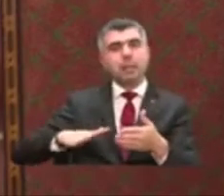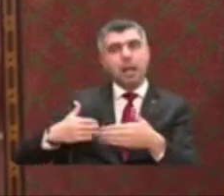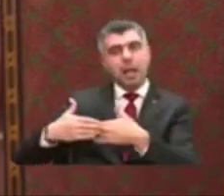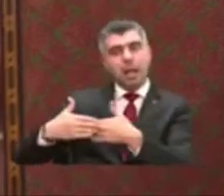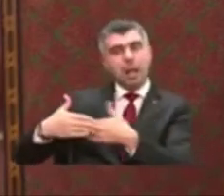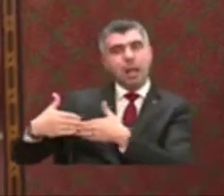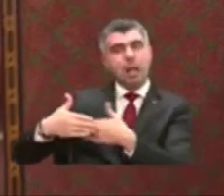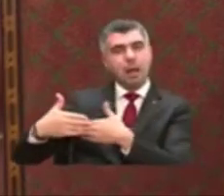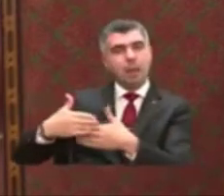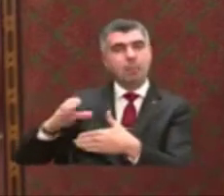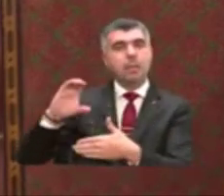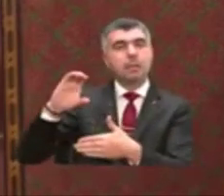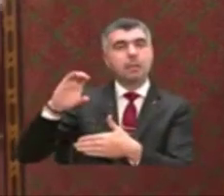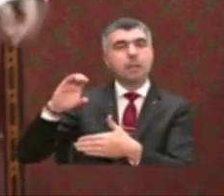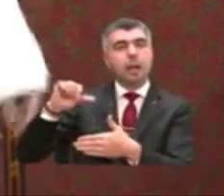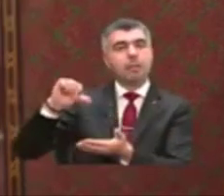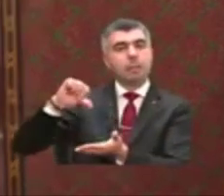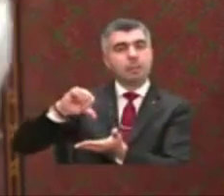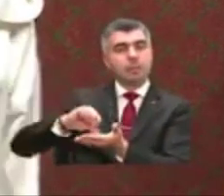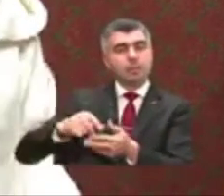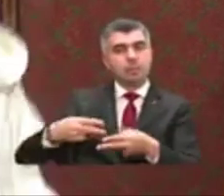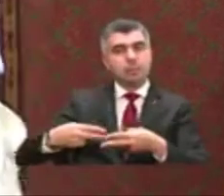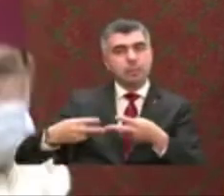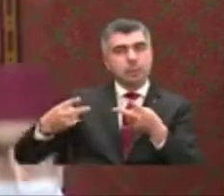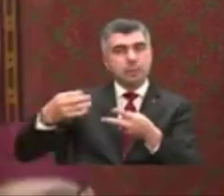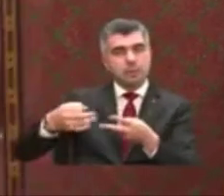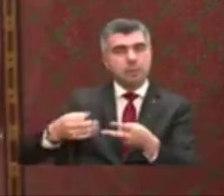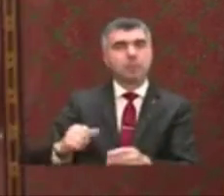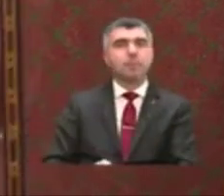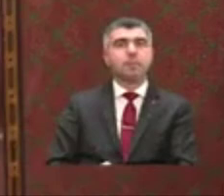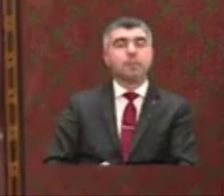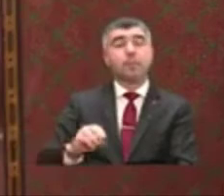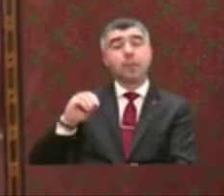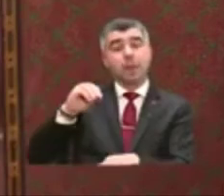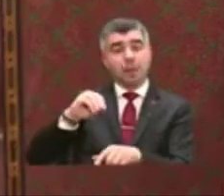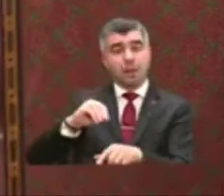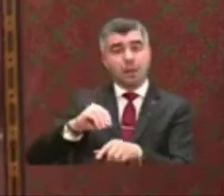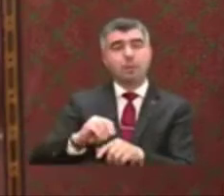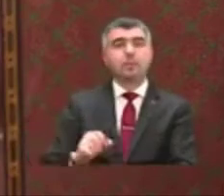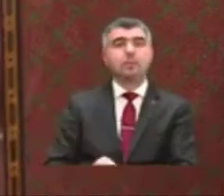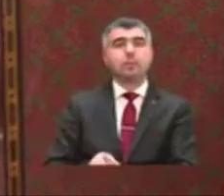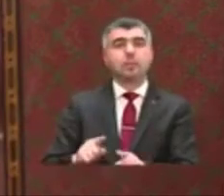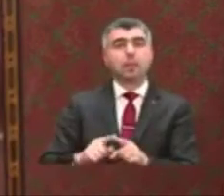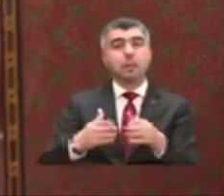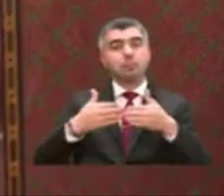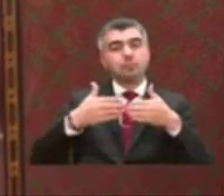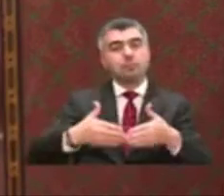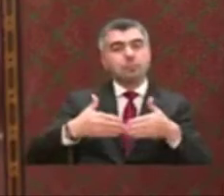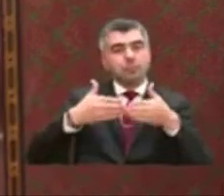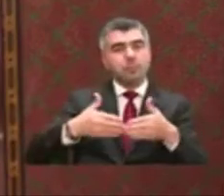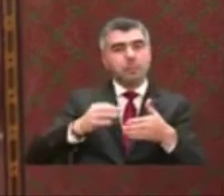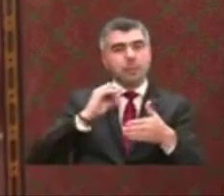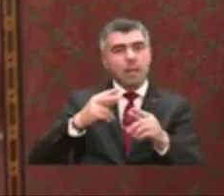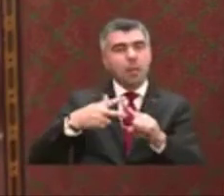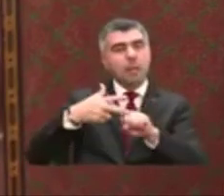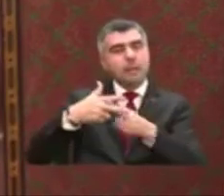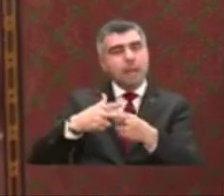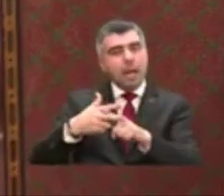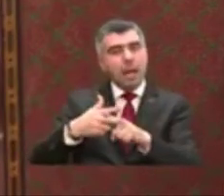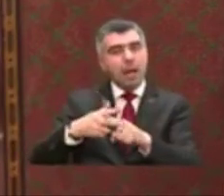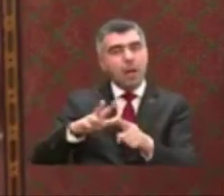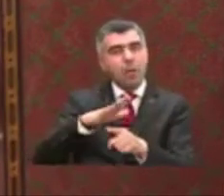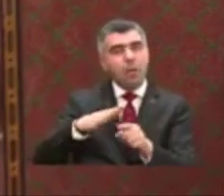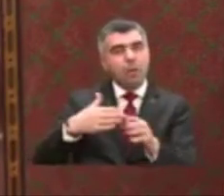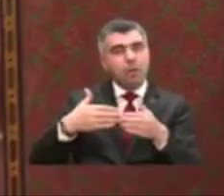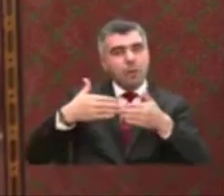ميناء الدار البيضاء على المدينه، والميناء اللي هو خاص كذلك بالصناعه ديال